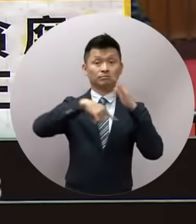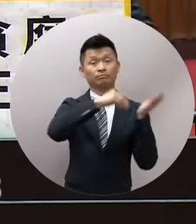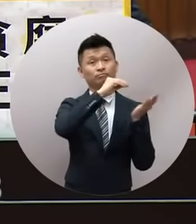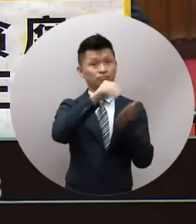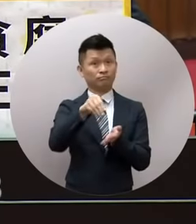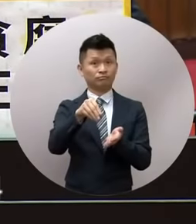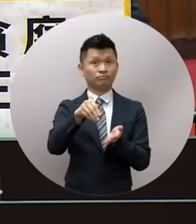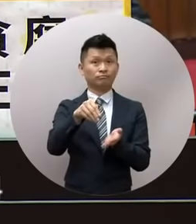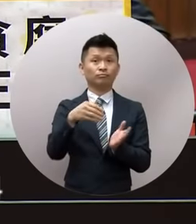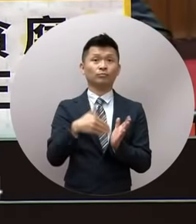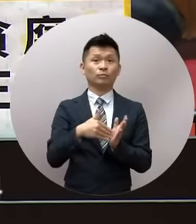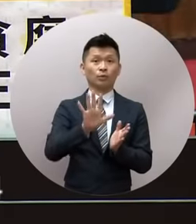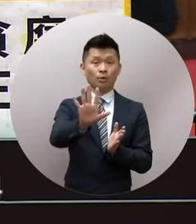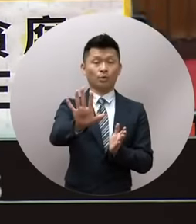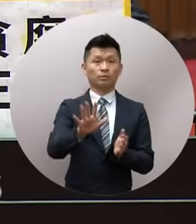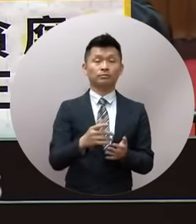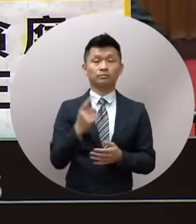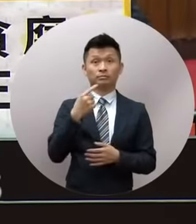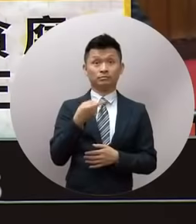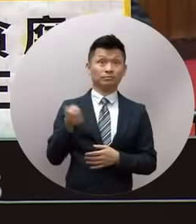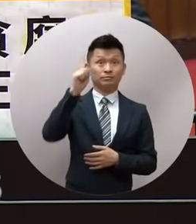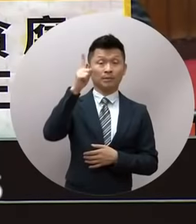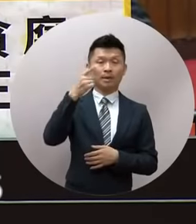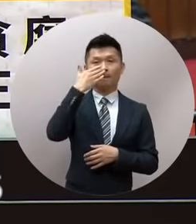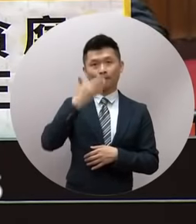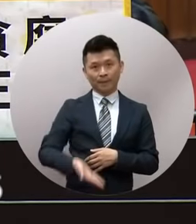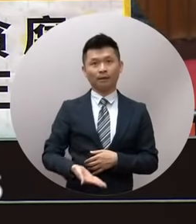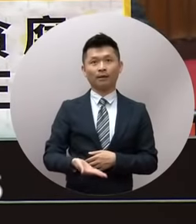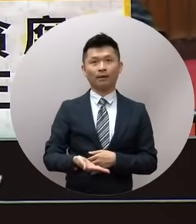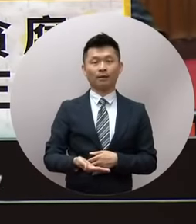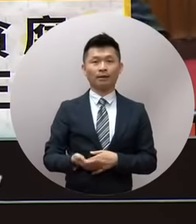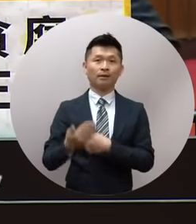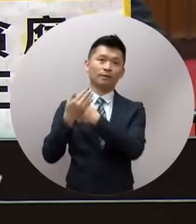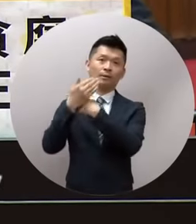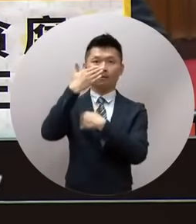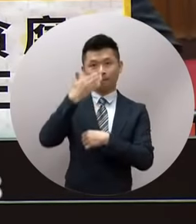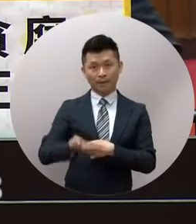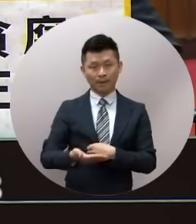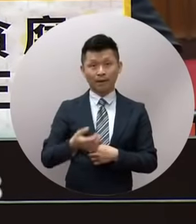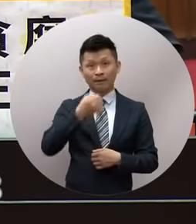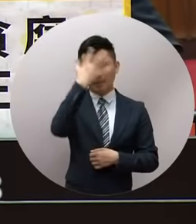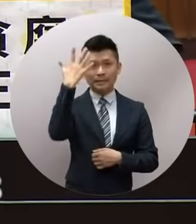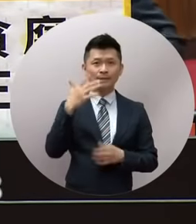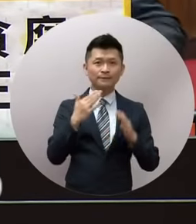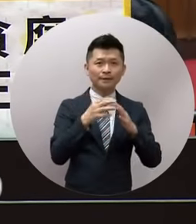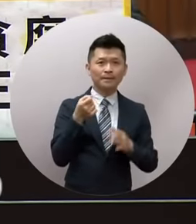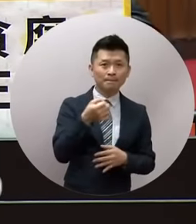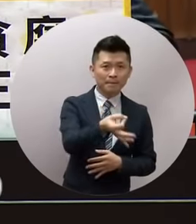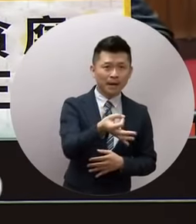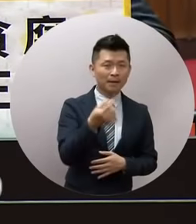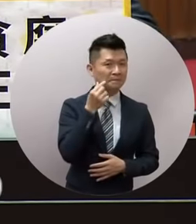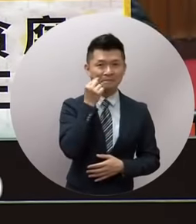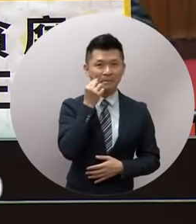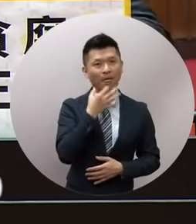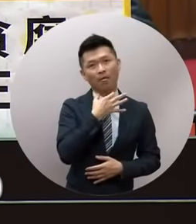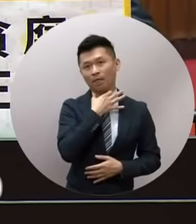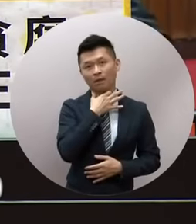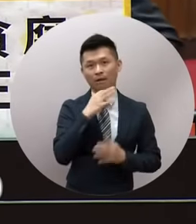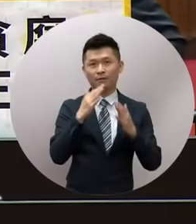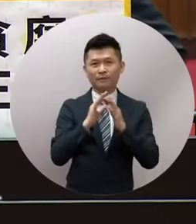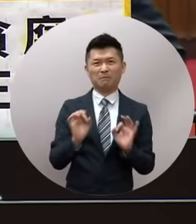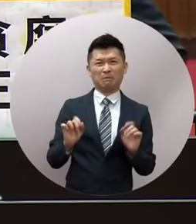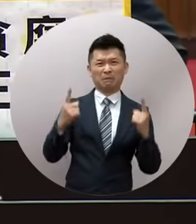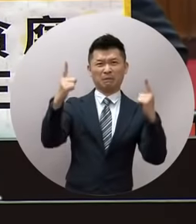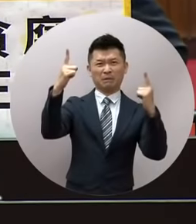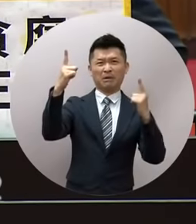一届来立法院嘛，啊上一届没有通过，吼啊，咱现在少年家买厝足困难的吼啊，然后这房价很高不可